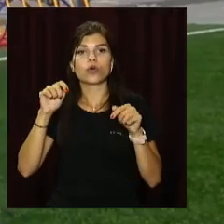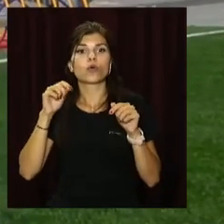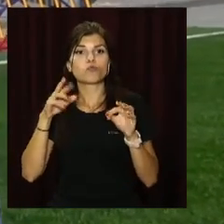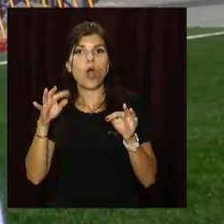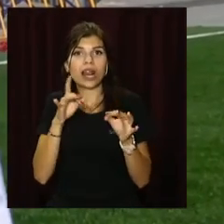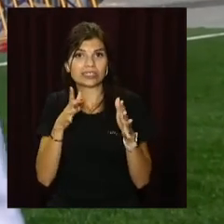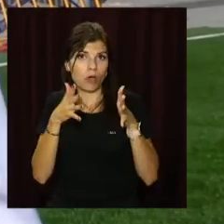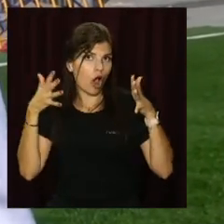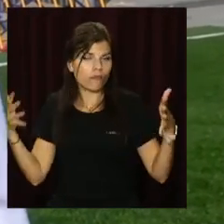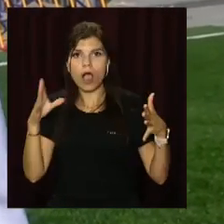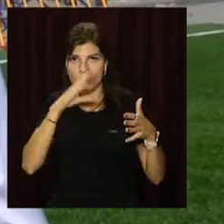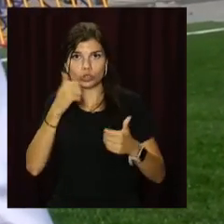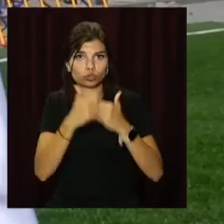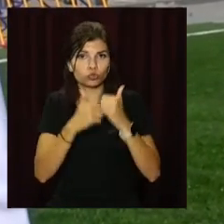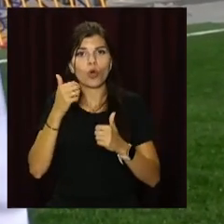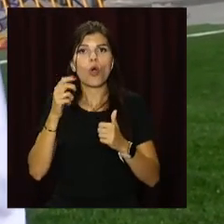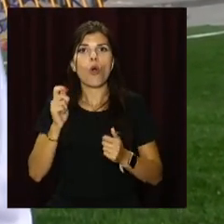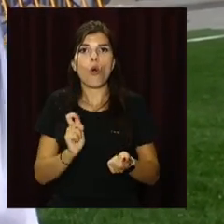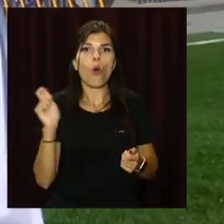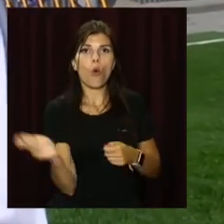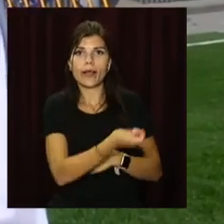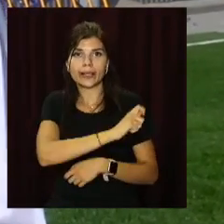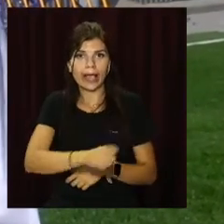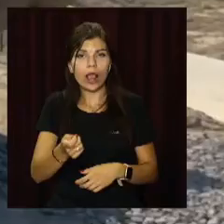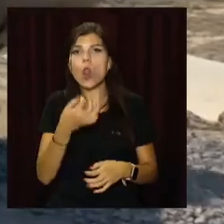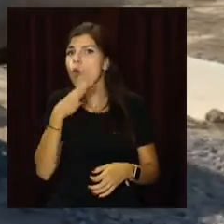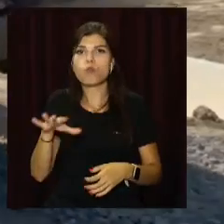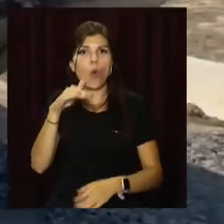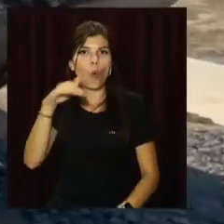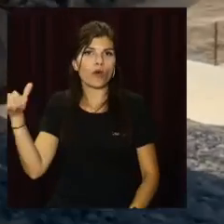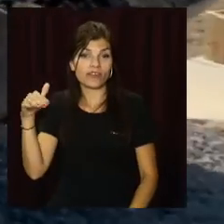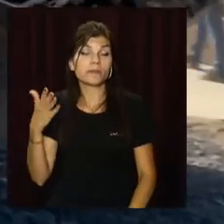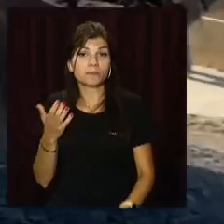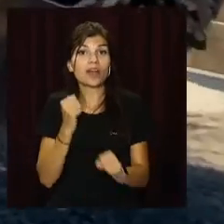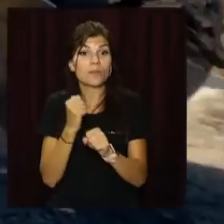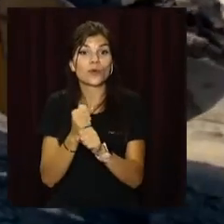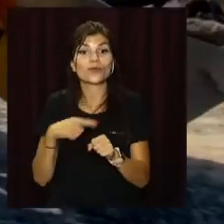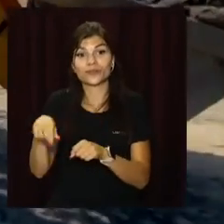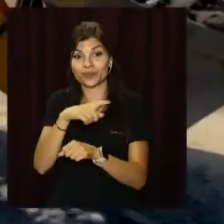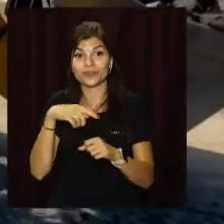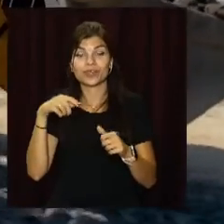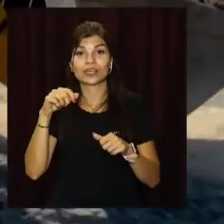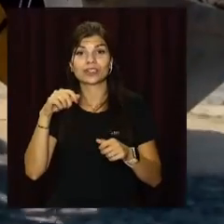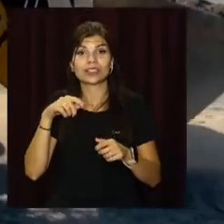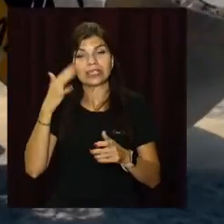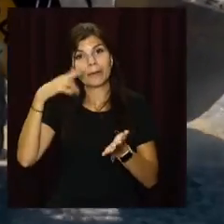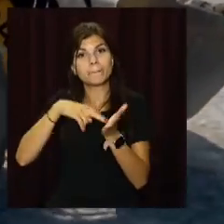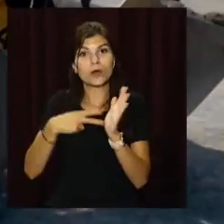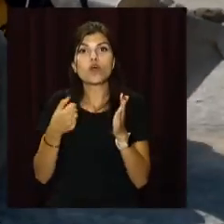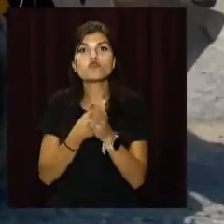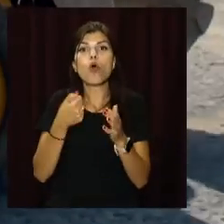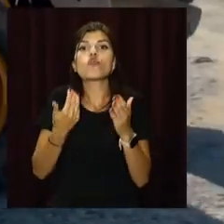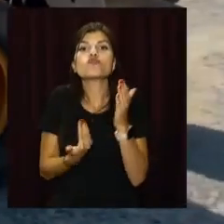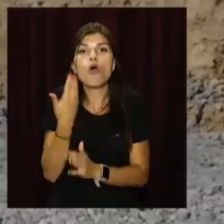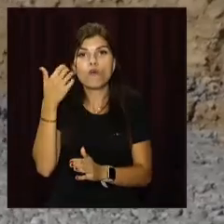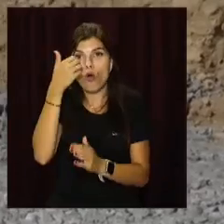розмірам проводити соревнування по хокею любого рівня. Роботи з будівництва льодової арени планують завершити до нового